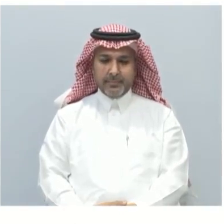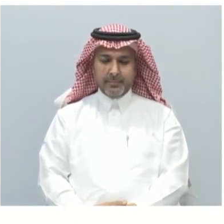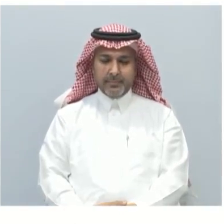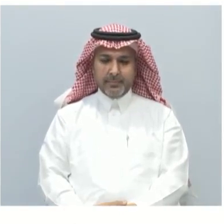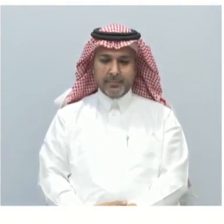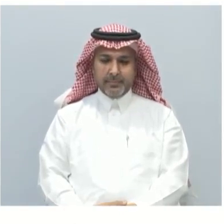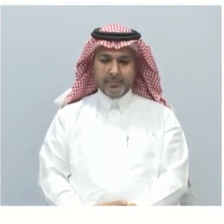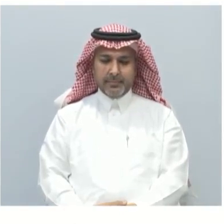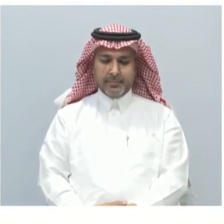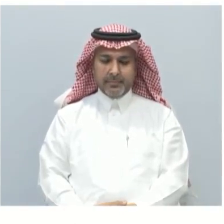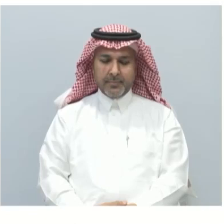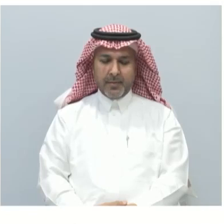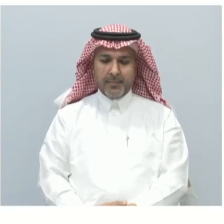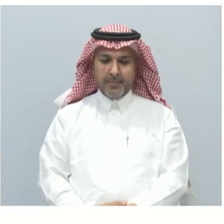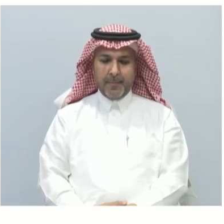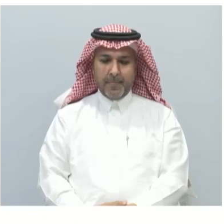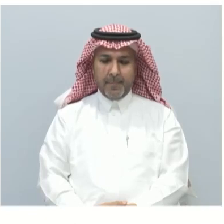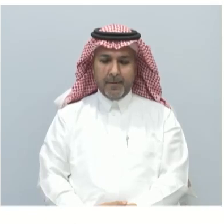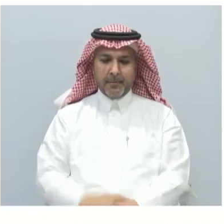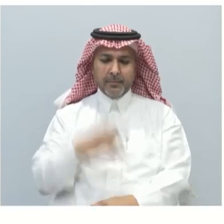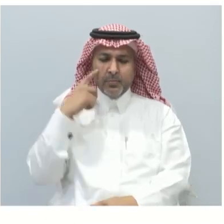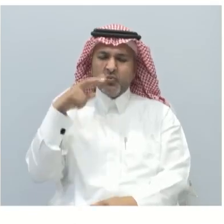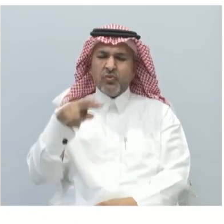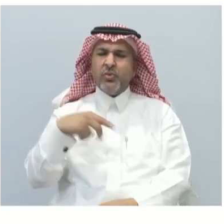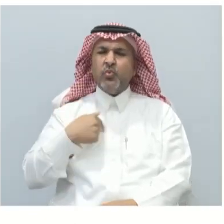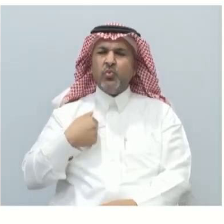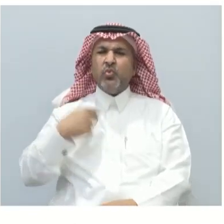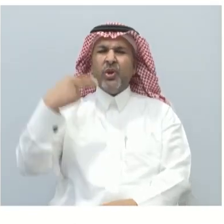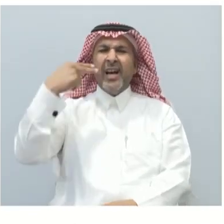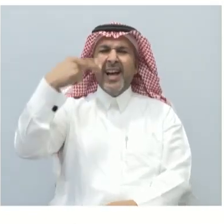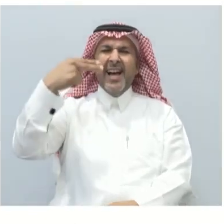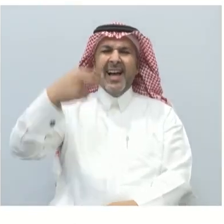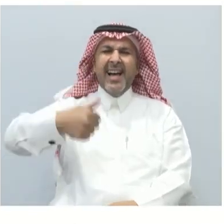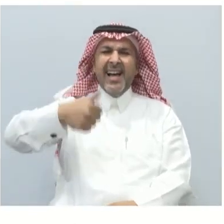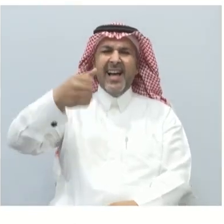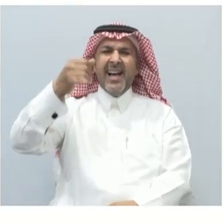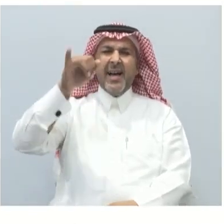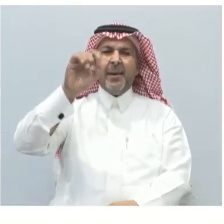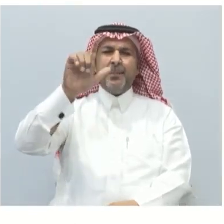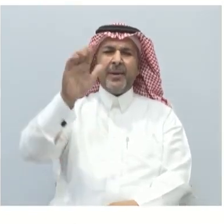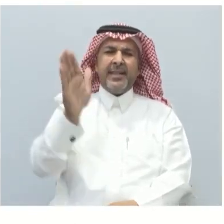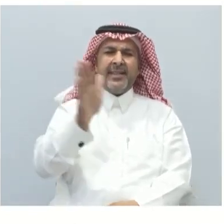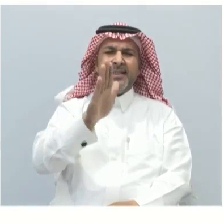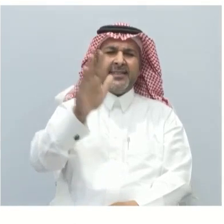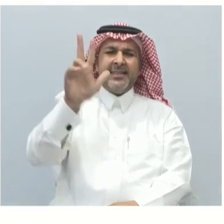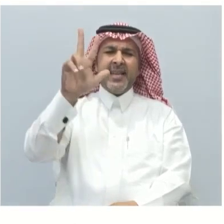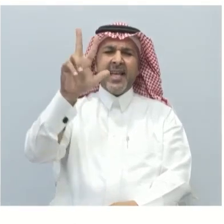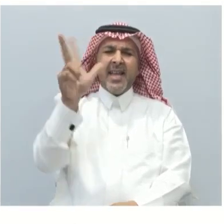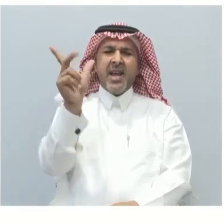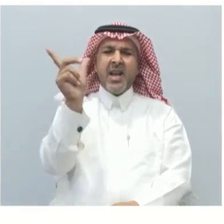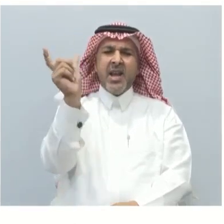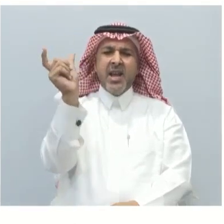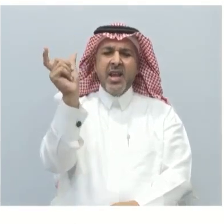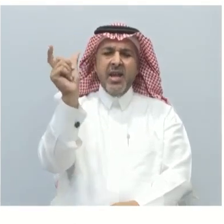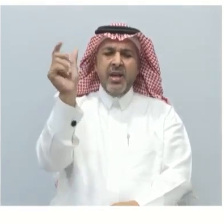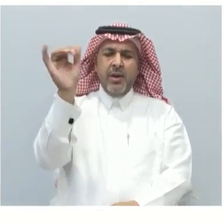بناء على هذا ايها الاخوه الكرام حناخذ الان فكره عامل النمو عامل النمو لاحظ ان قيم اف اوف اكس تزداد